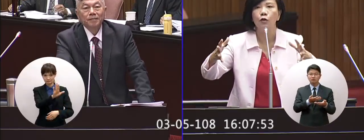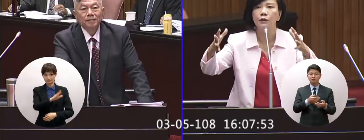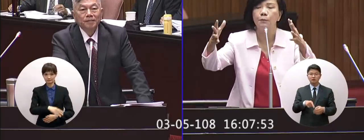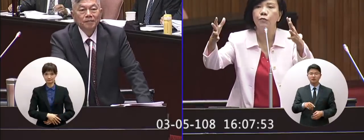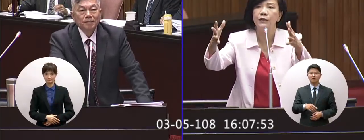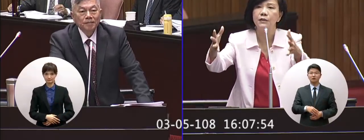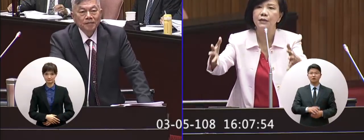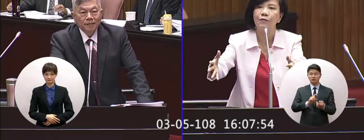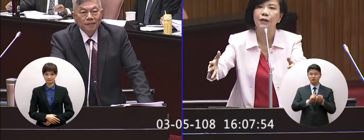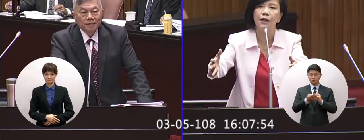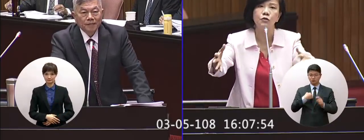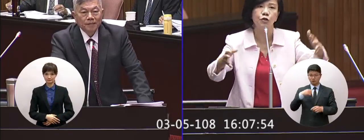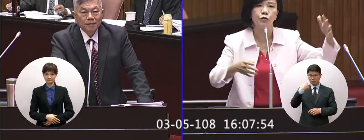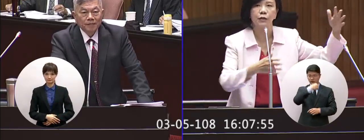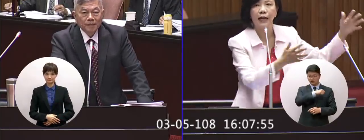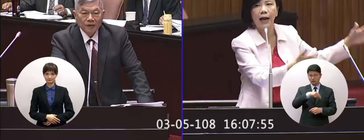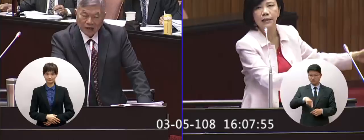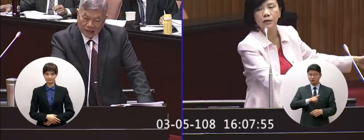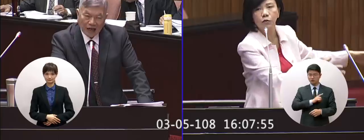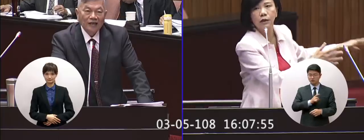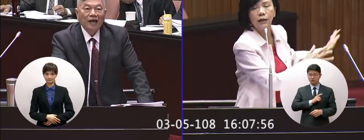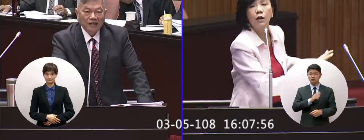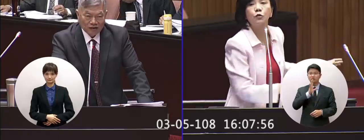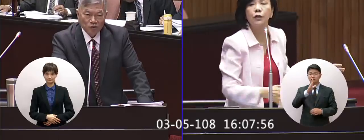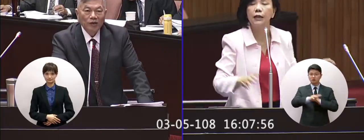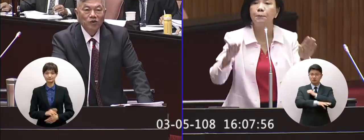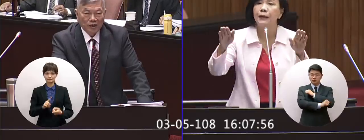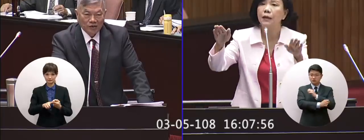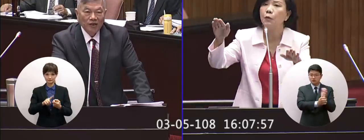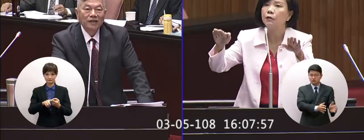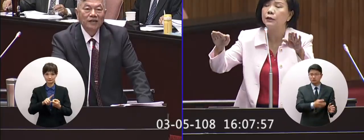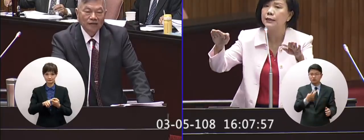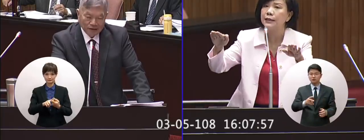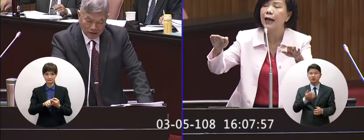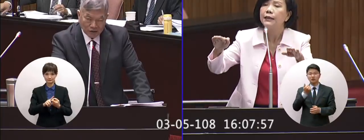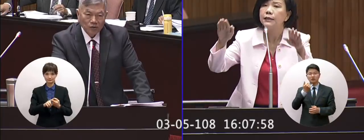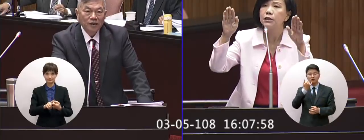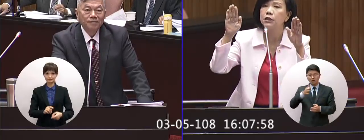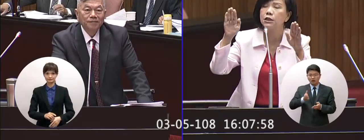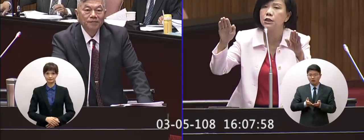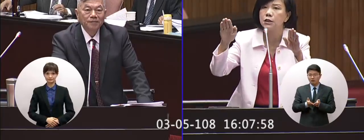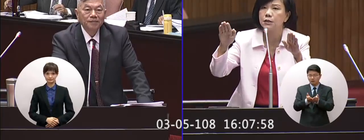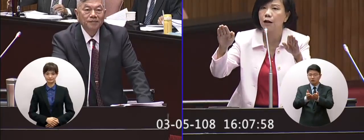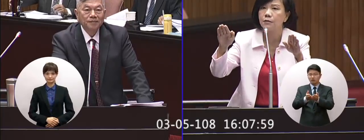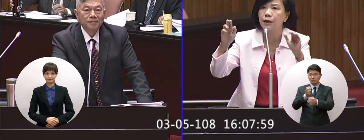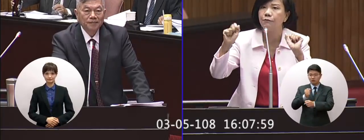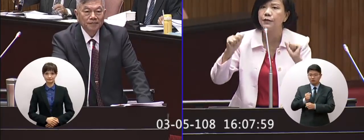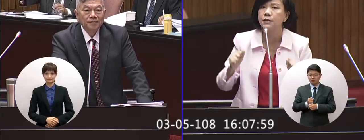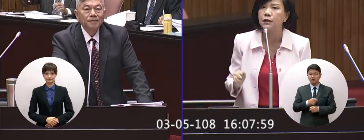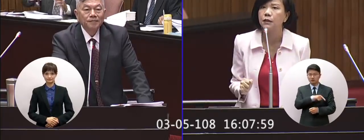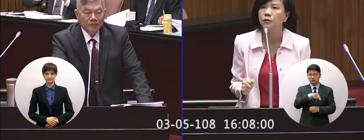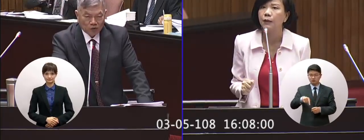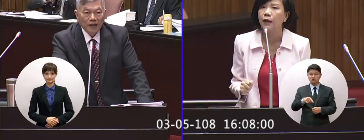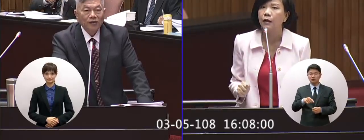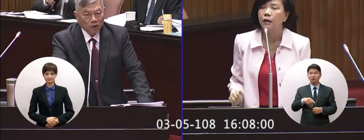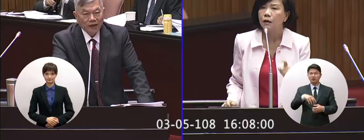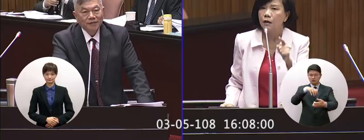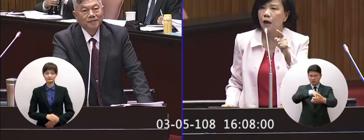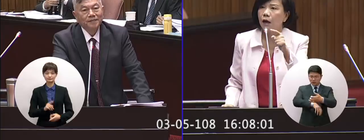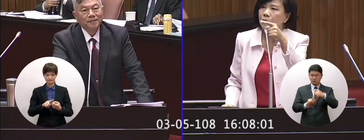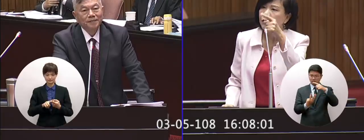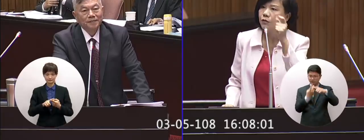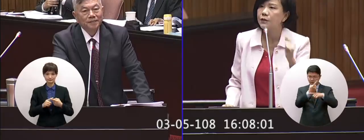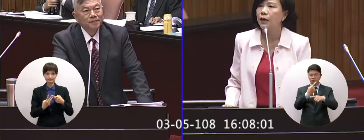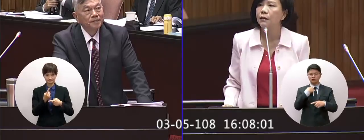土化，它有的部分是在 foundation， 有的在海事工程的， yeah, 所以那个比例会有一点差，但是至少三分之一，对不对？